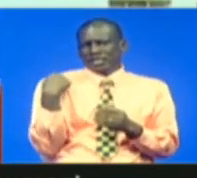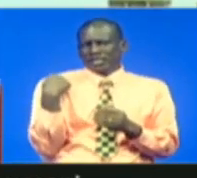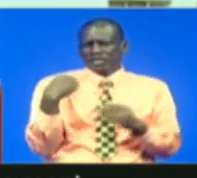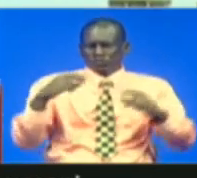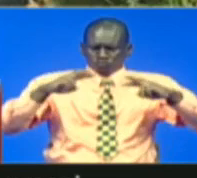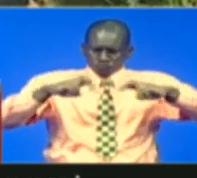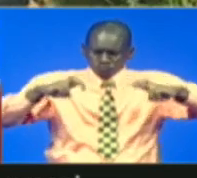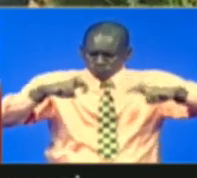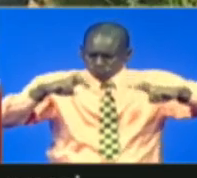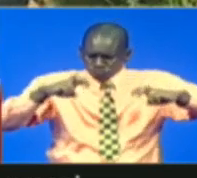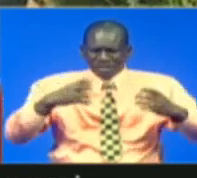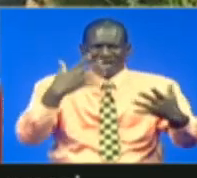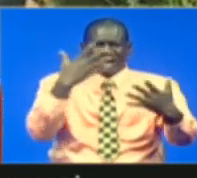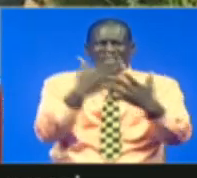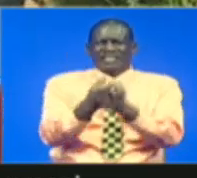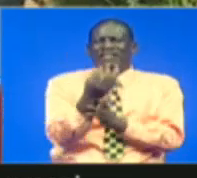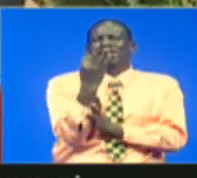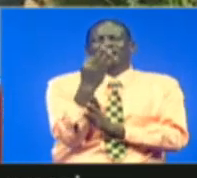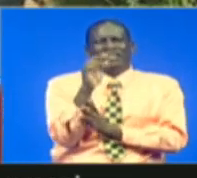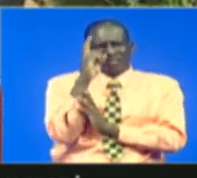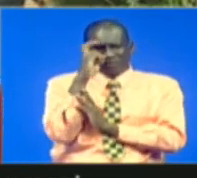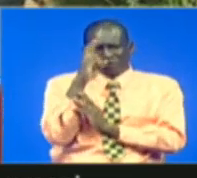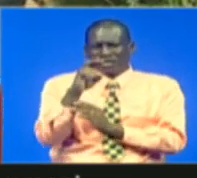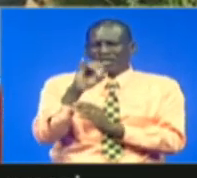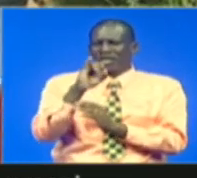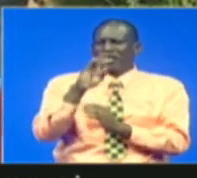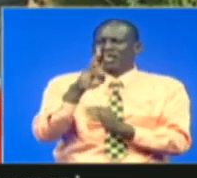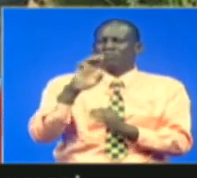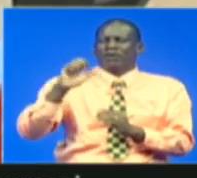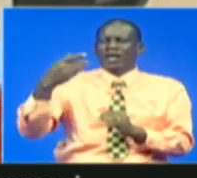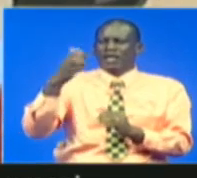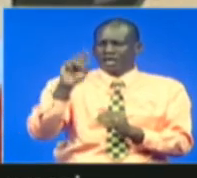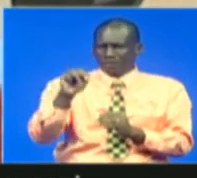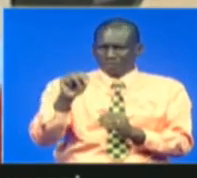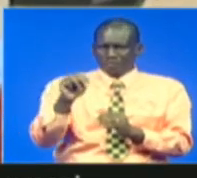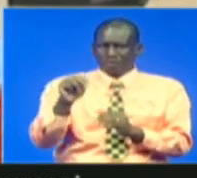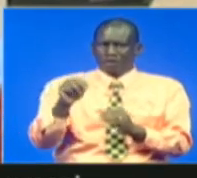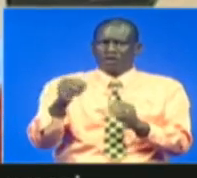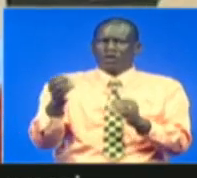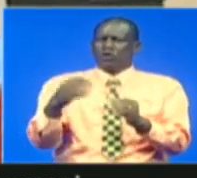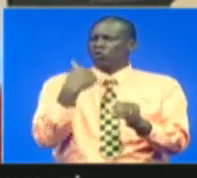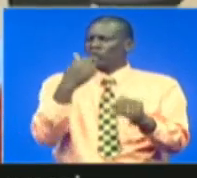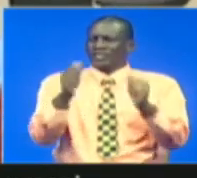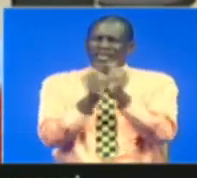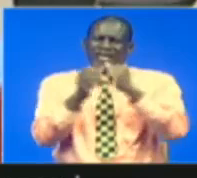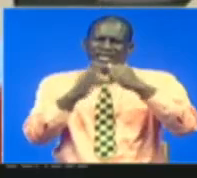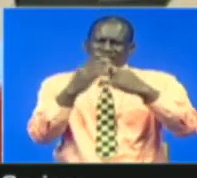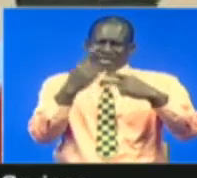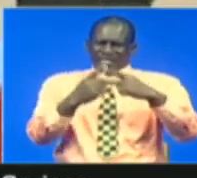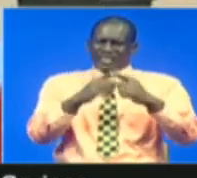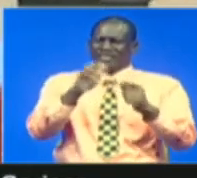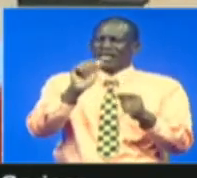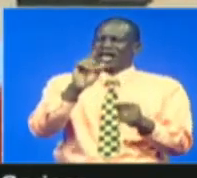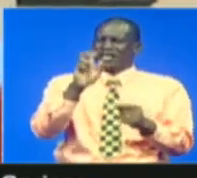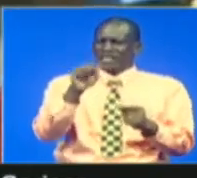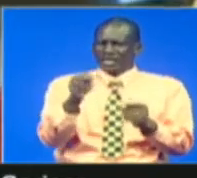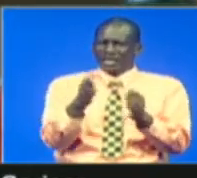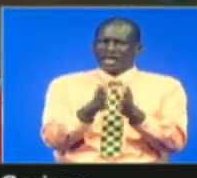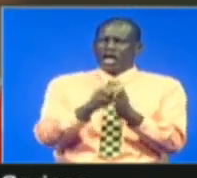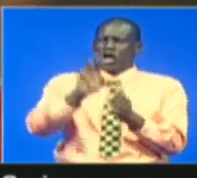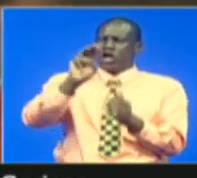wapelelezi waliokamata washukiwa watatu, Ibrahim Ali Buyo mwenye umri wa miaka 19, Aden Hassan na